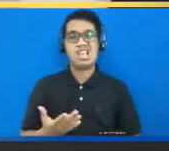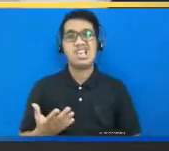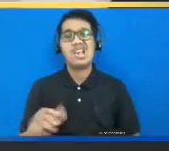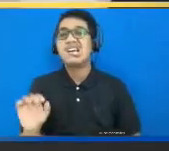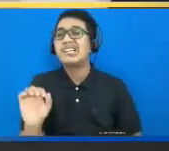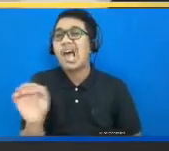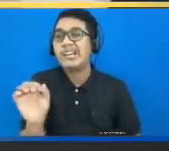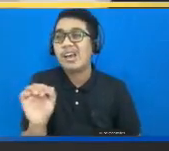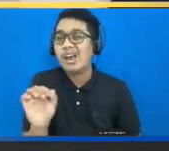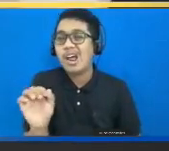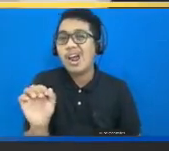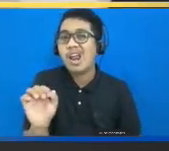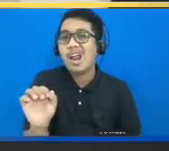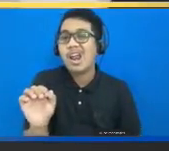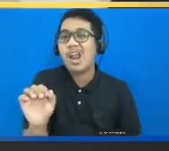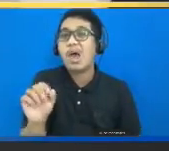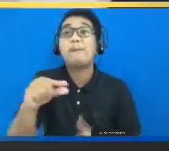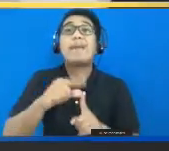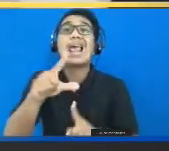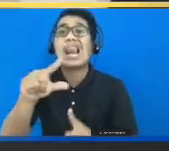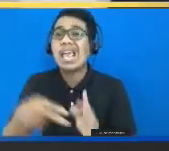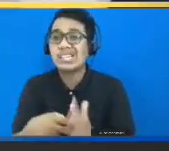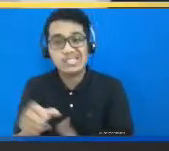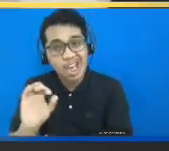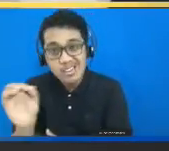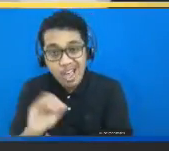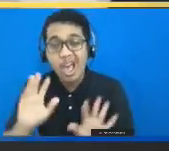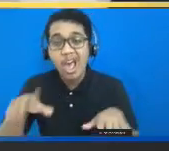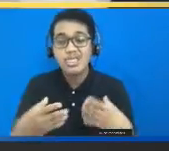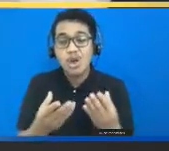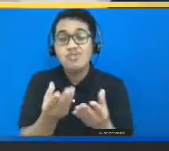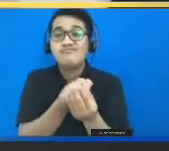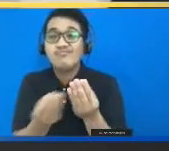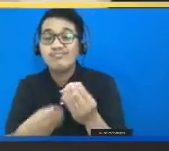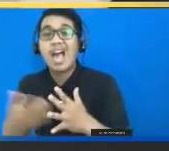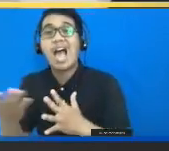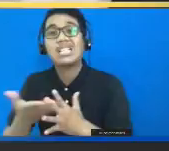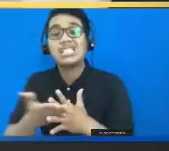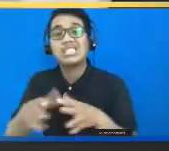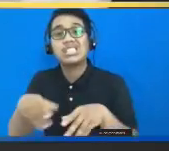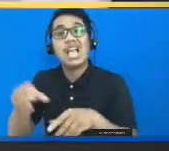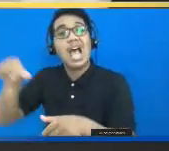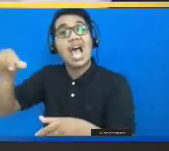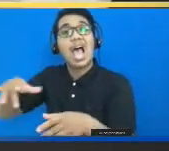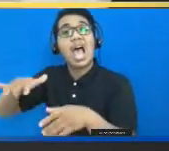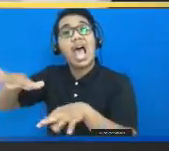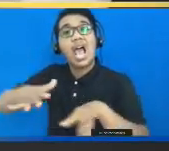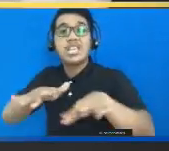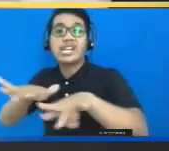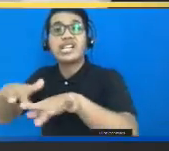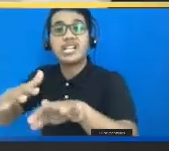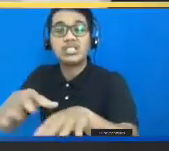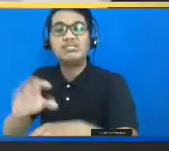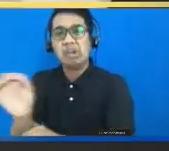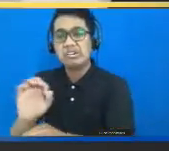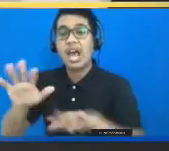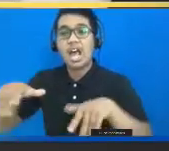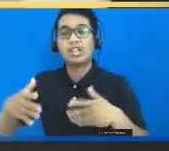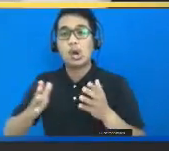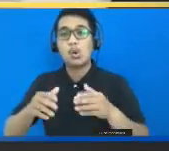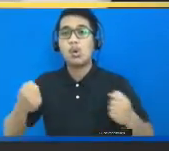ada pengennya belum ada infrastruktur irigasi belum ada jalan untuk untuk truk itu mengangkut karena